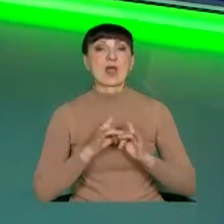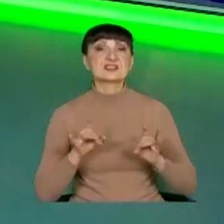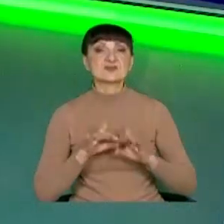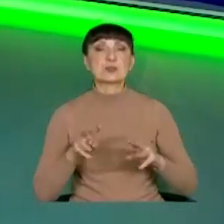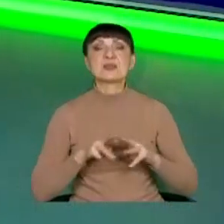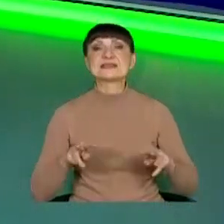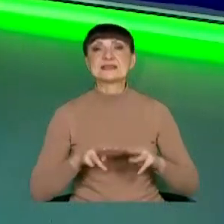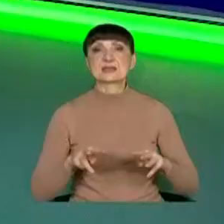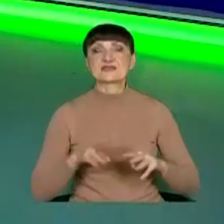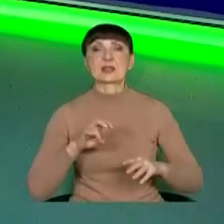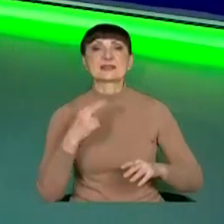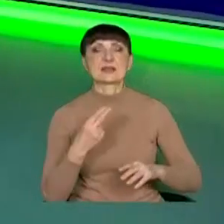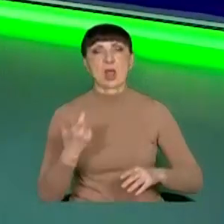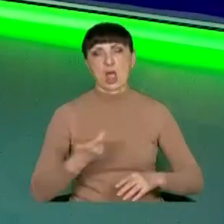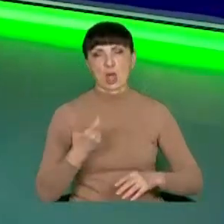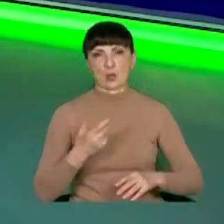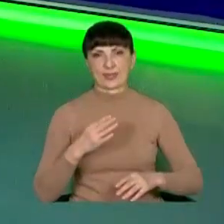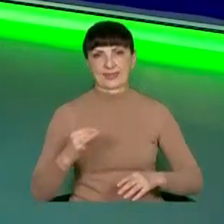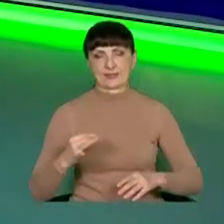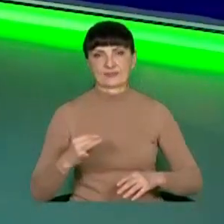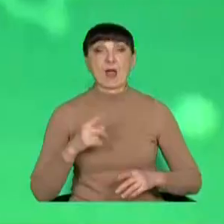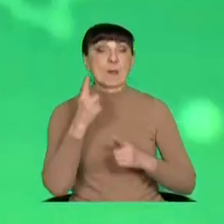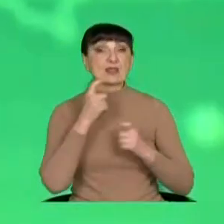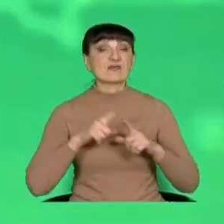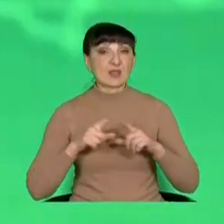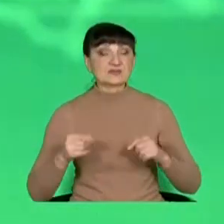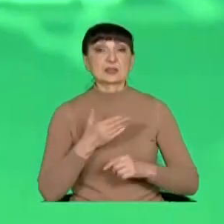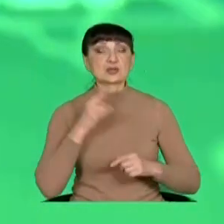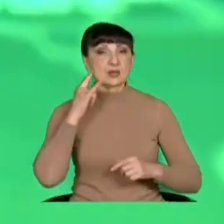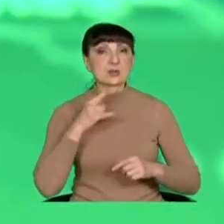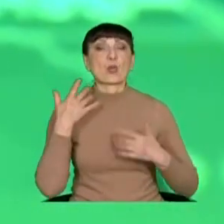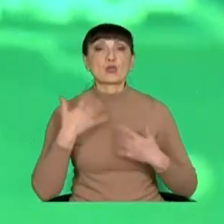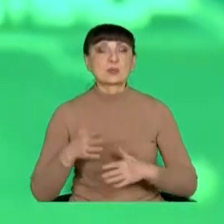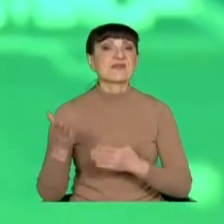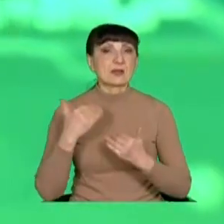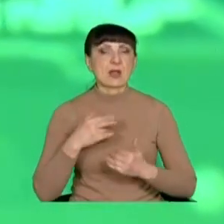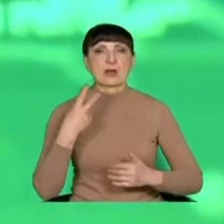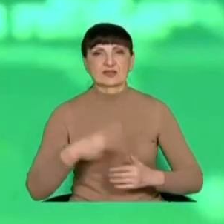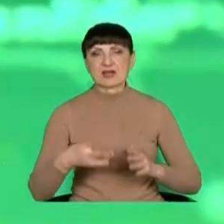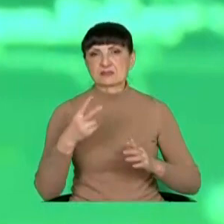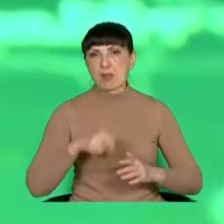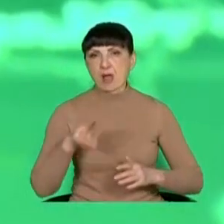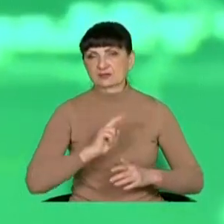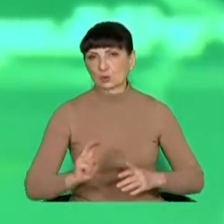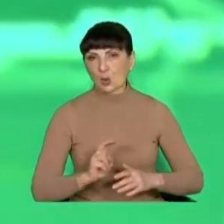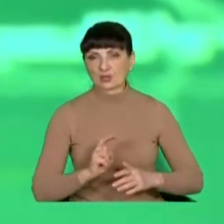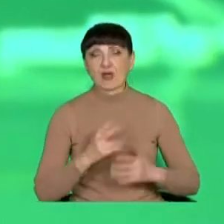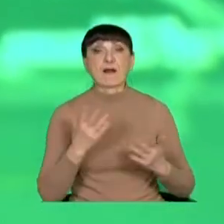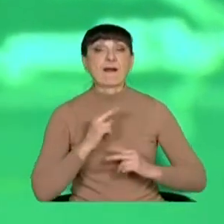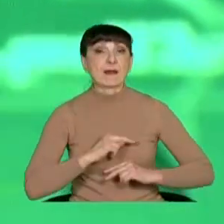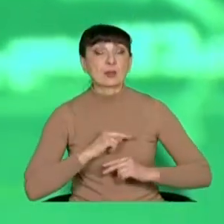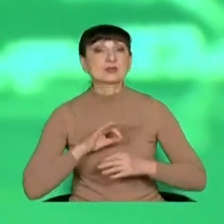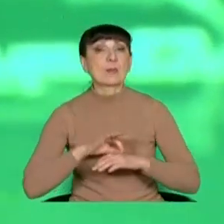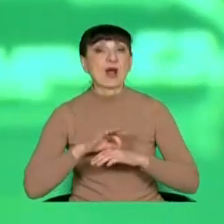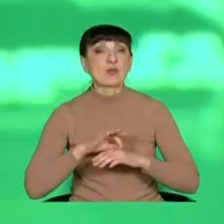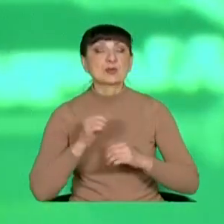в Министерстве национальной экономики. По данным ведомства, наша страна уже привлекла 20 миллиардов долларов. Какая работа